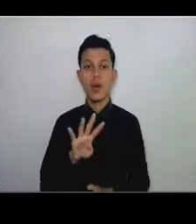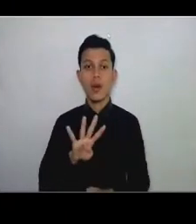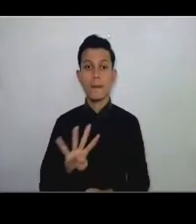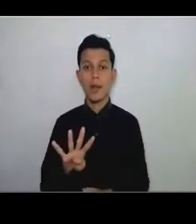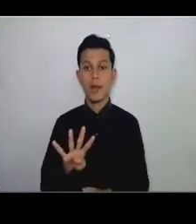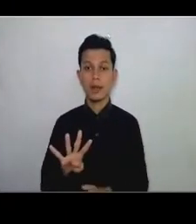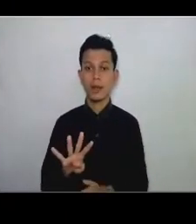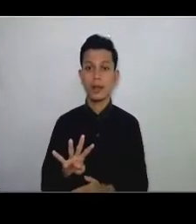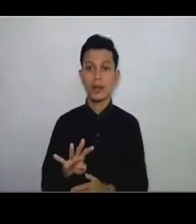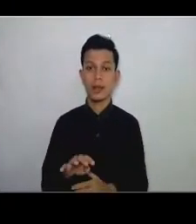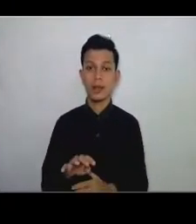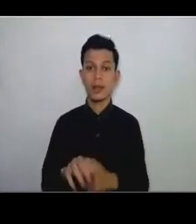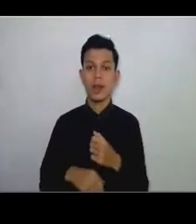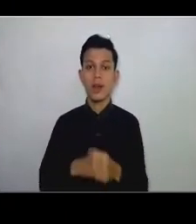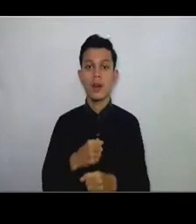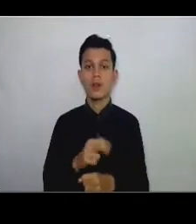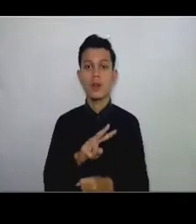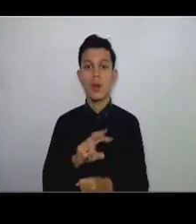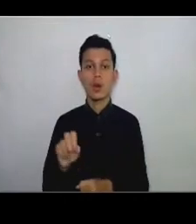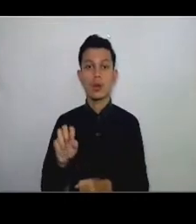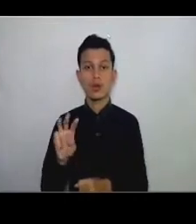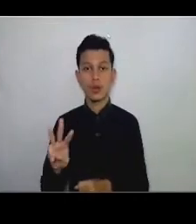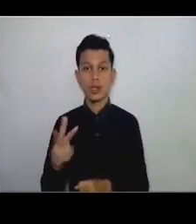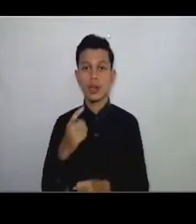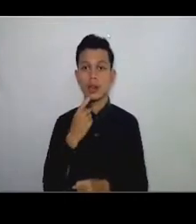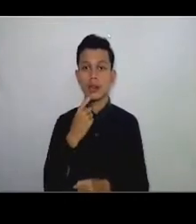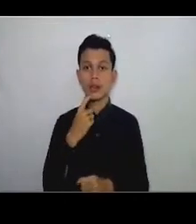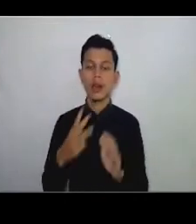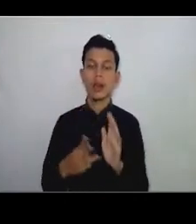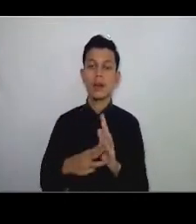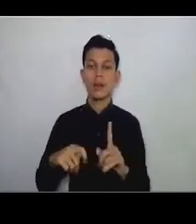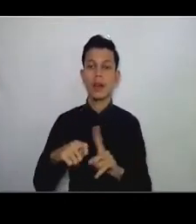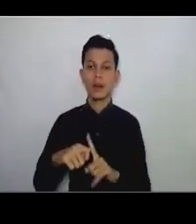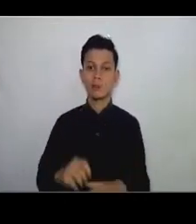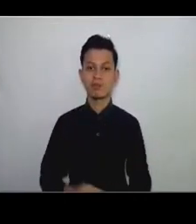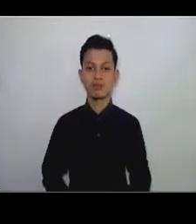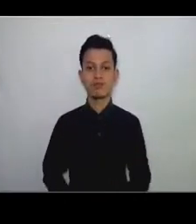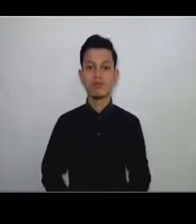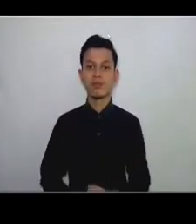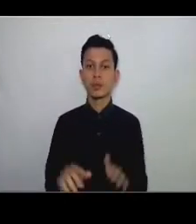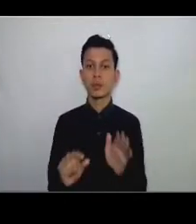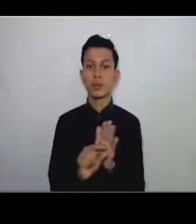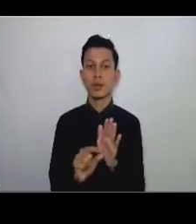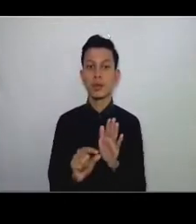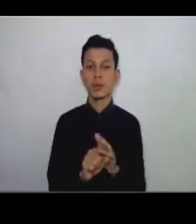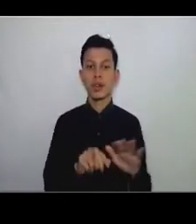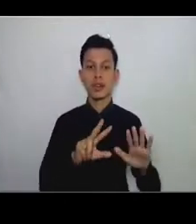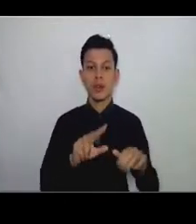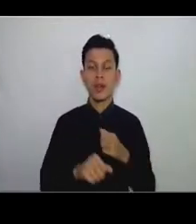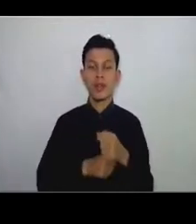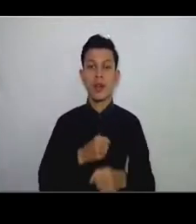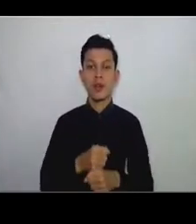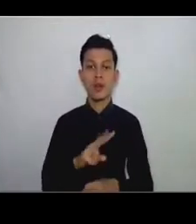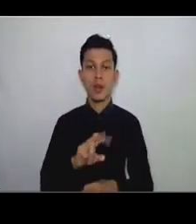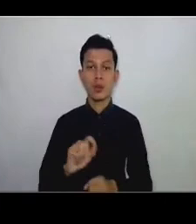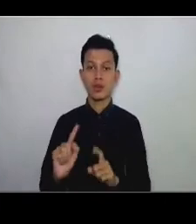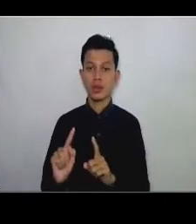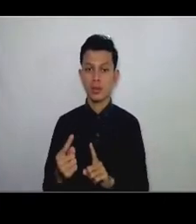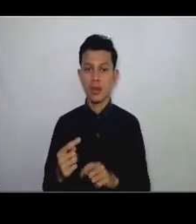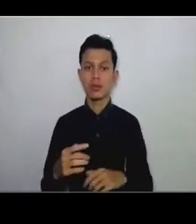2000 3 tentang Mahkamah Konstitusi undang-undang 8 2011